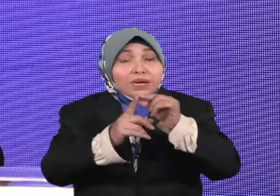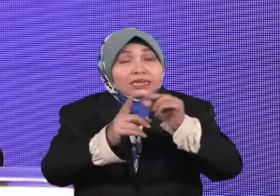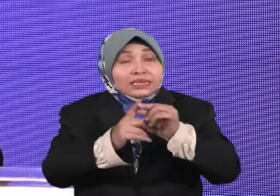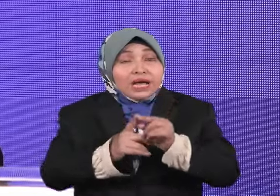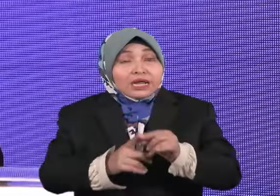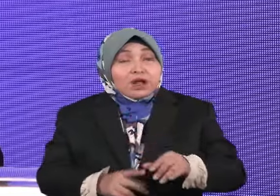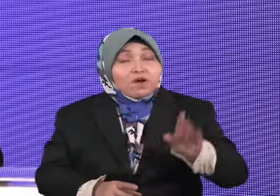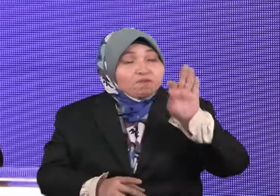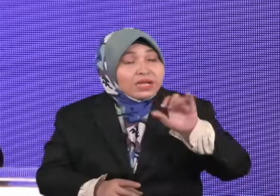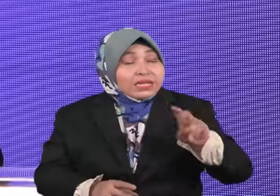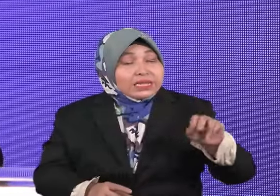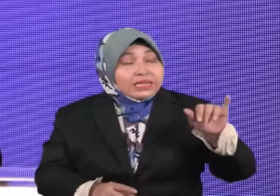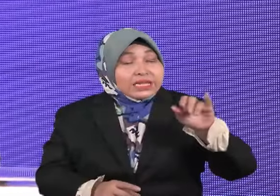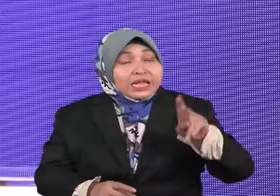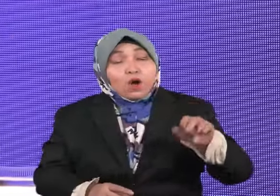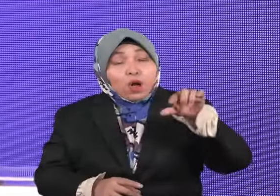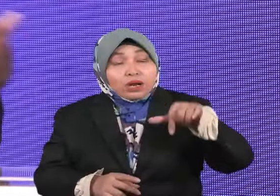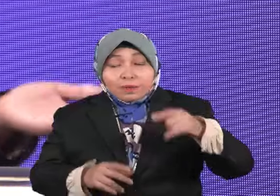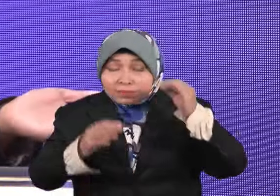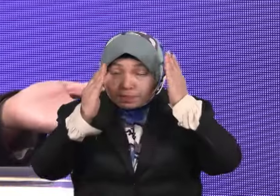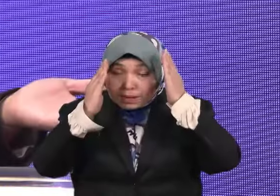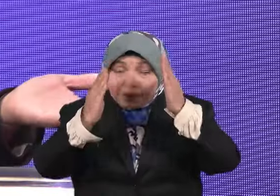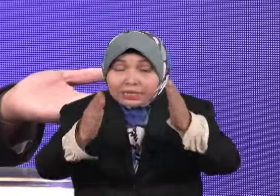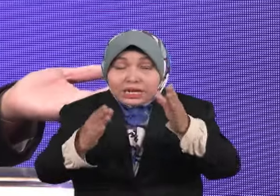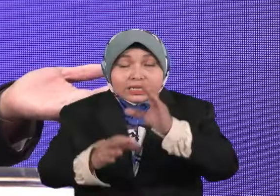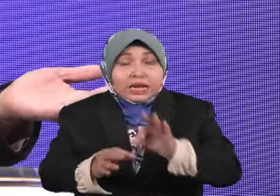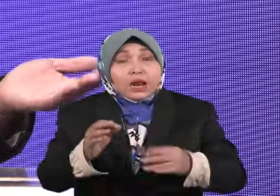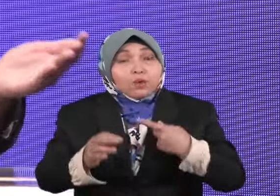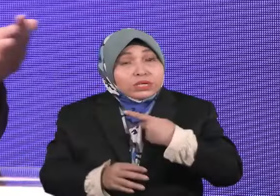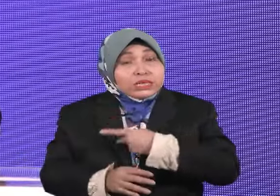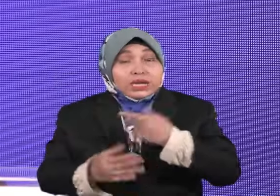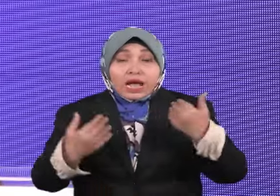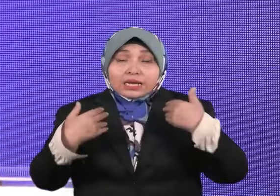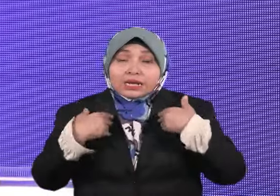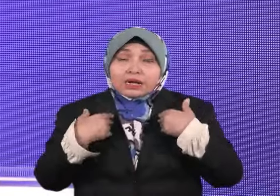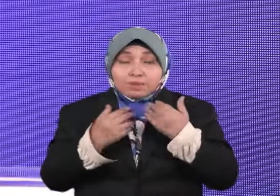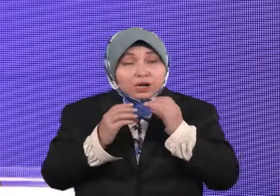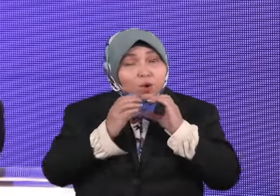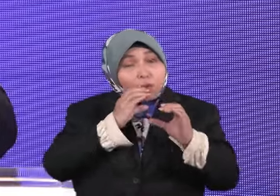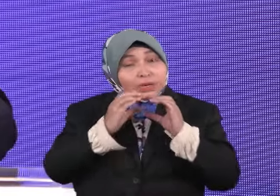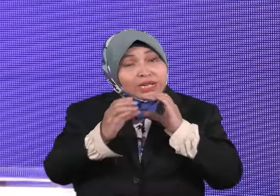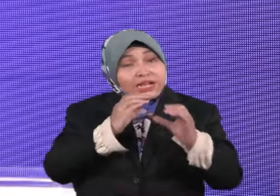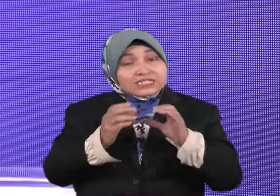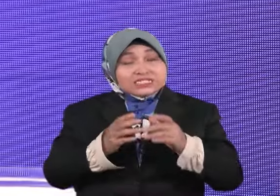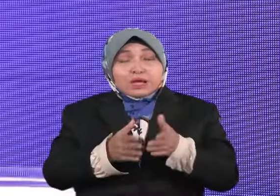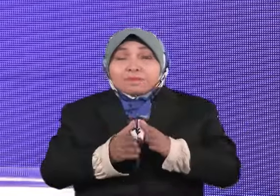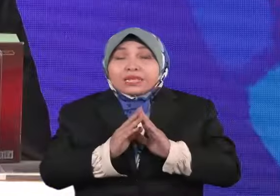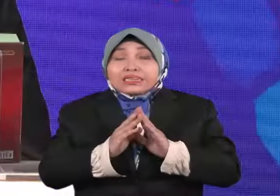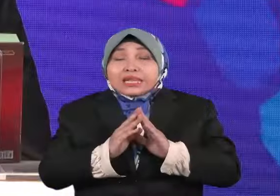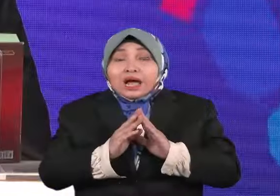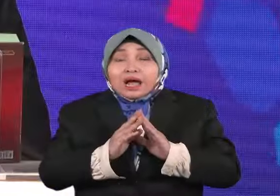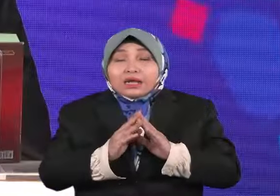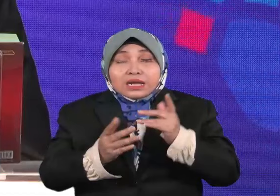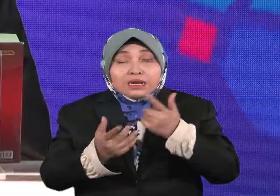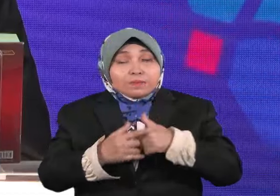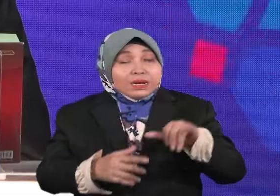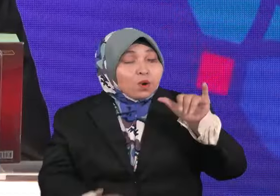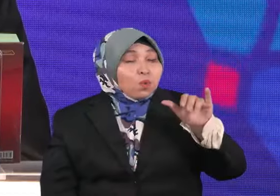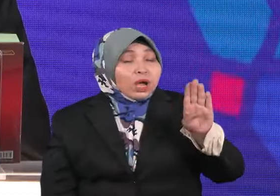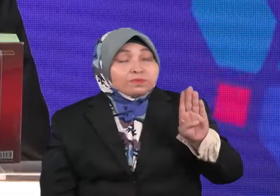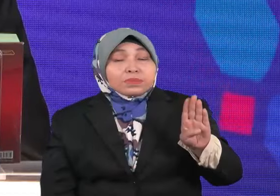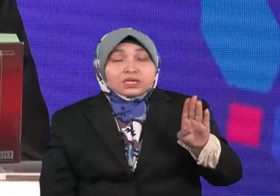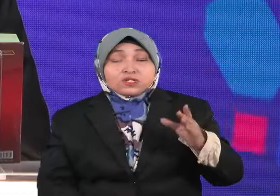qarib sebentar tadi itu, menarik kita beri perhatian kalau kita ada berkomunikasi, minta daripada YB contohnya,